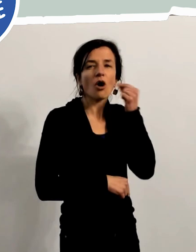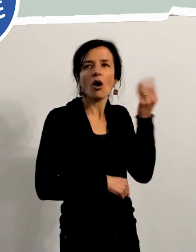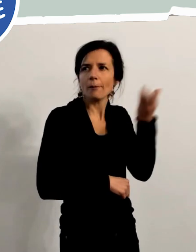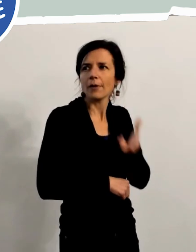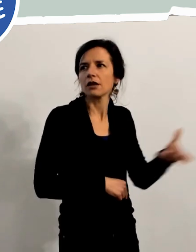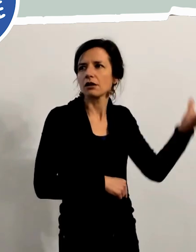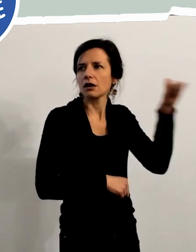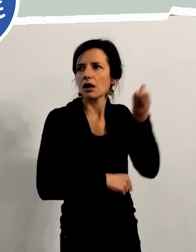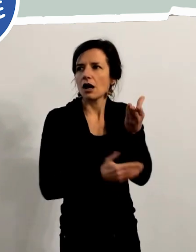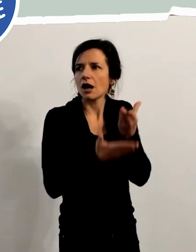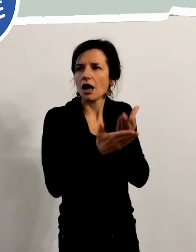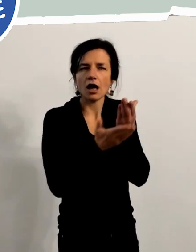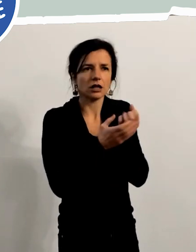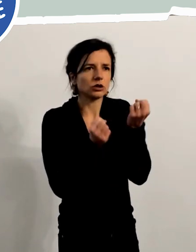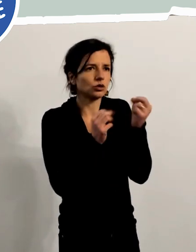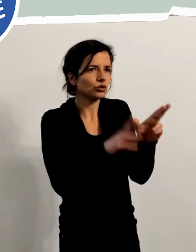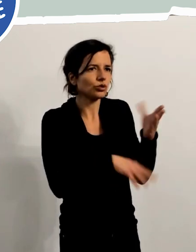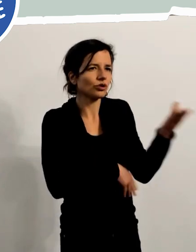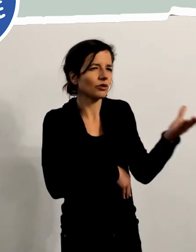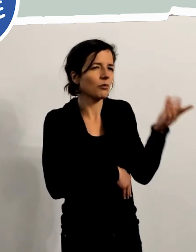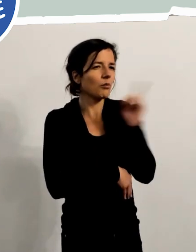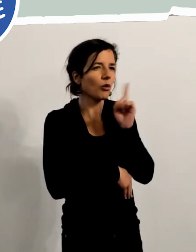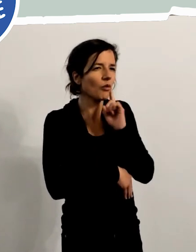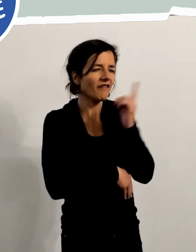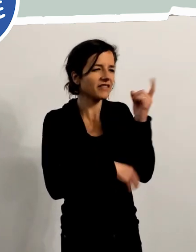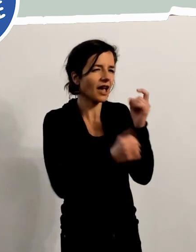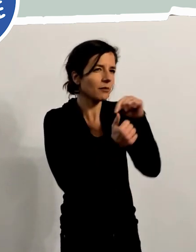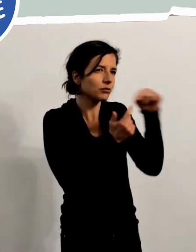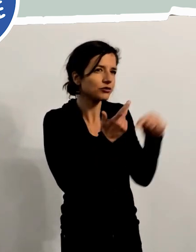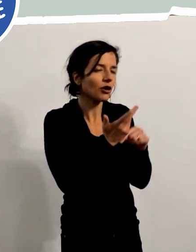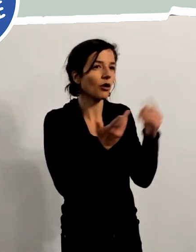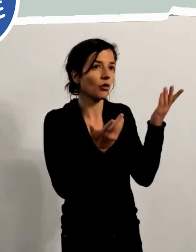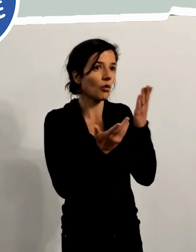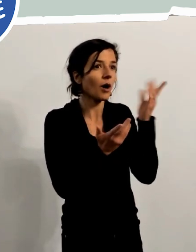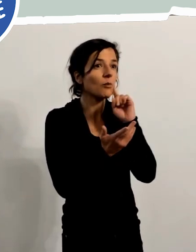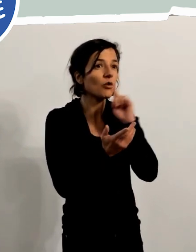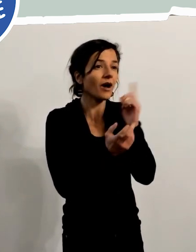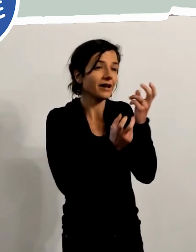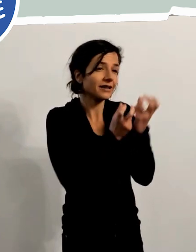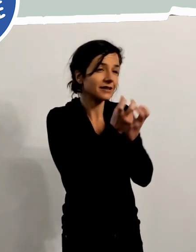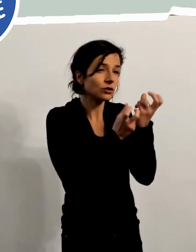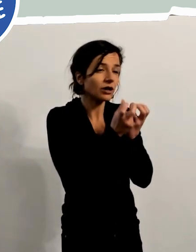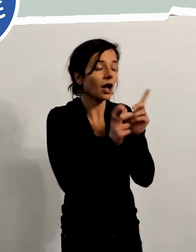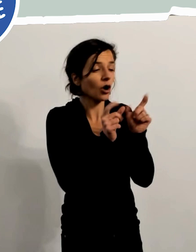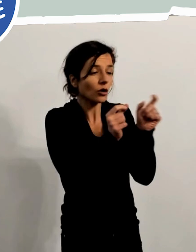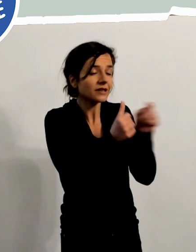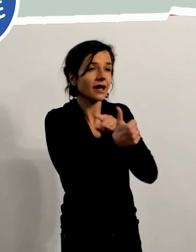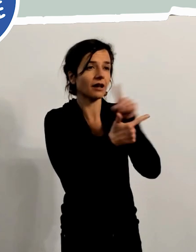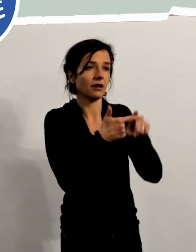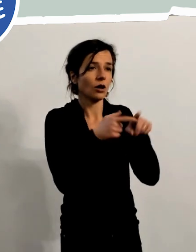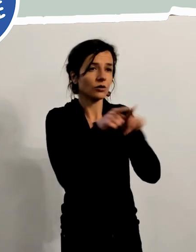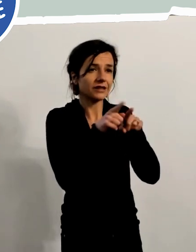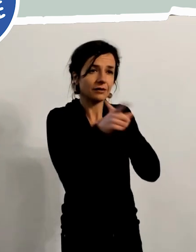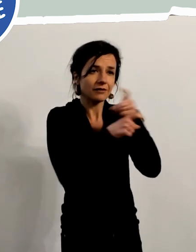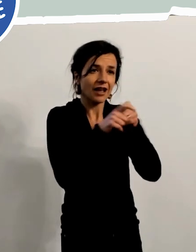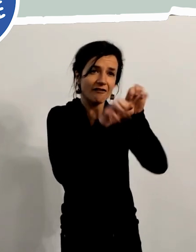il y a vraiment une combinaison de plusieurs faits troublants. Au niveau testiculaire, la diminution de la production de spermatozoïdes, les cancers